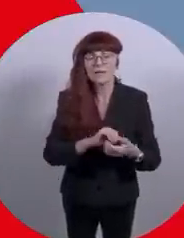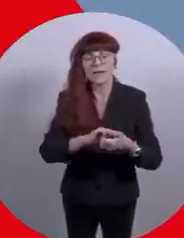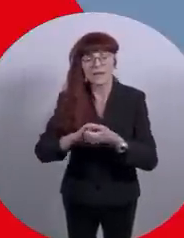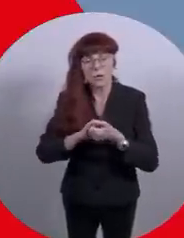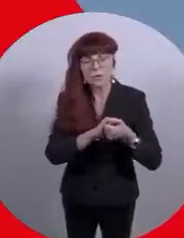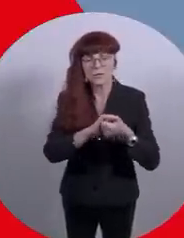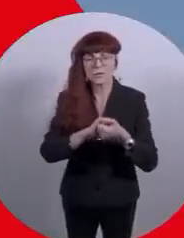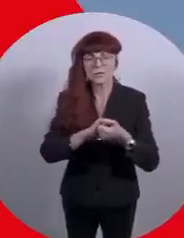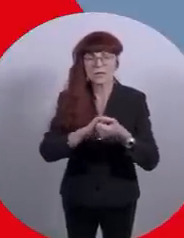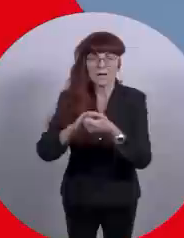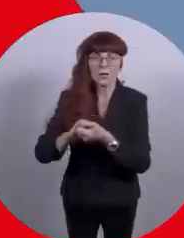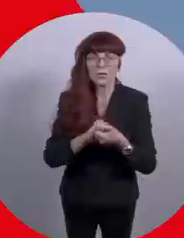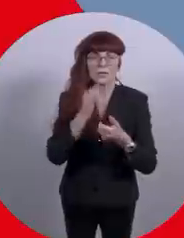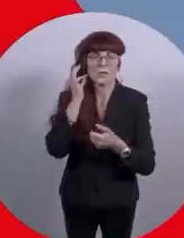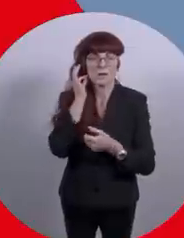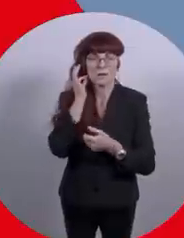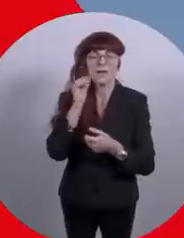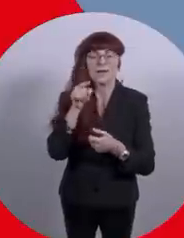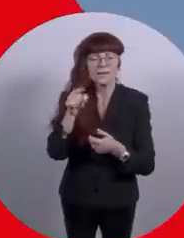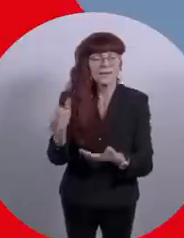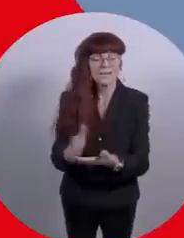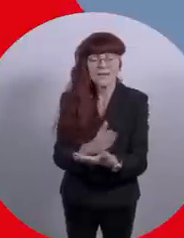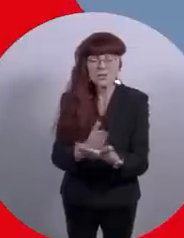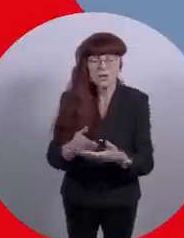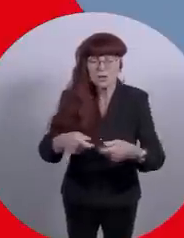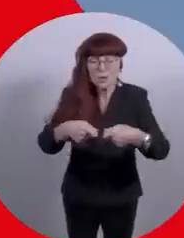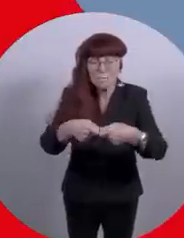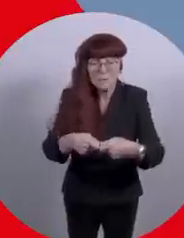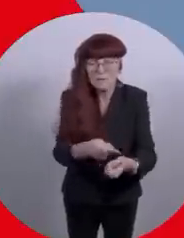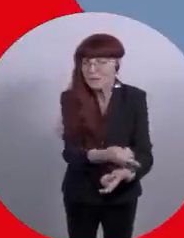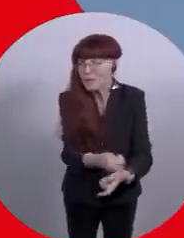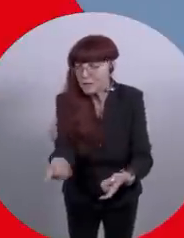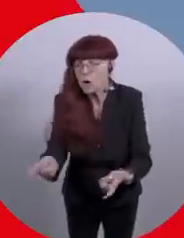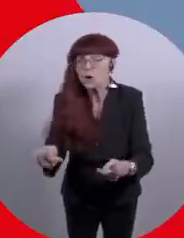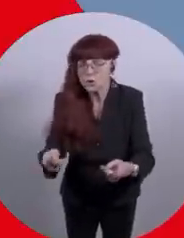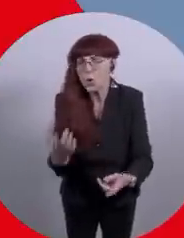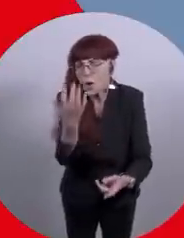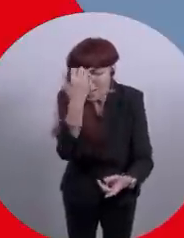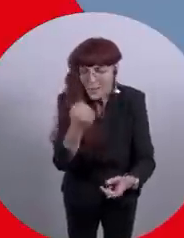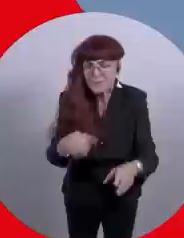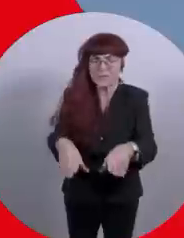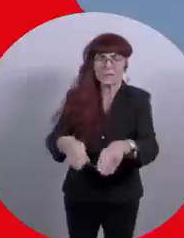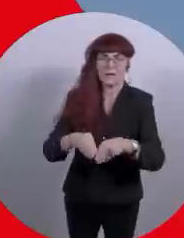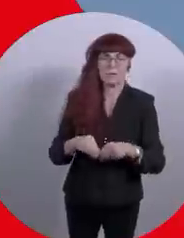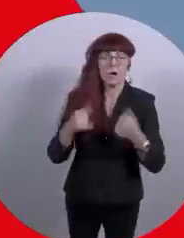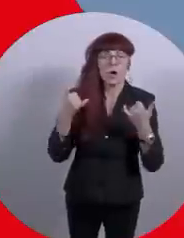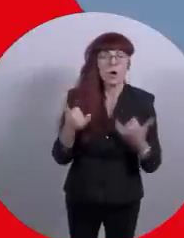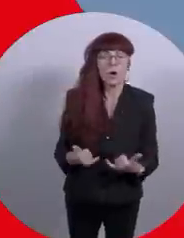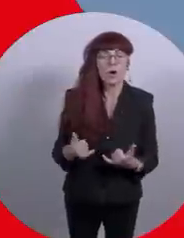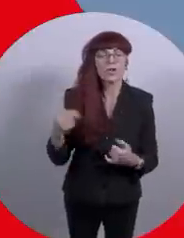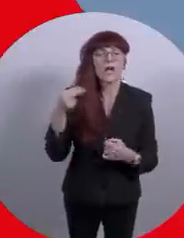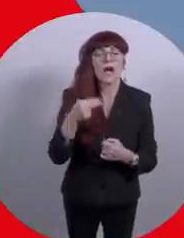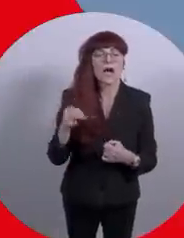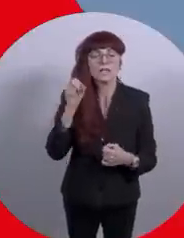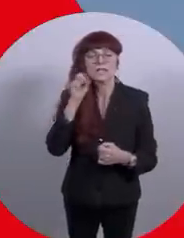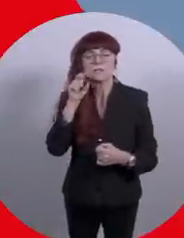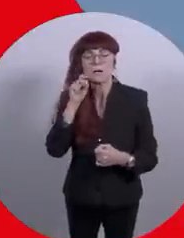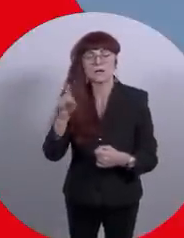nehmen wir diese Entscheidung unserer Mitglieder ernst und geben wir heute hans-